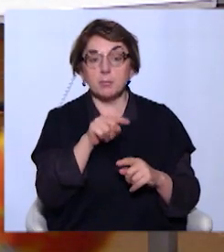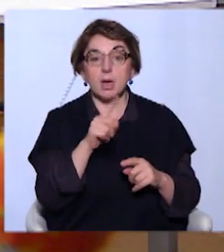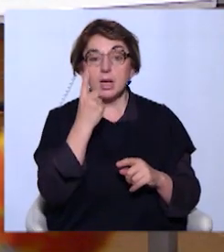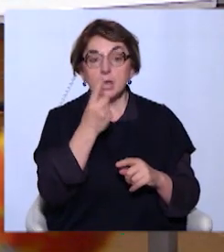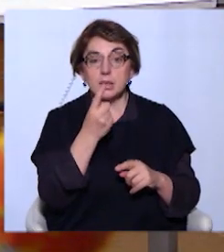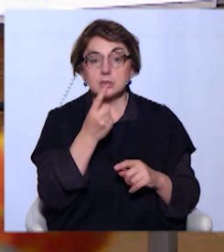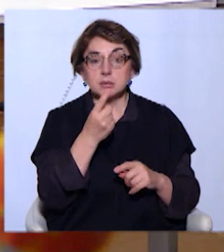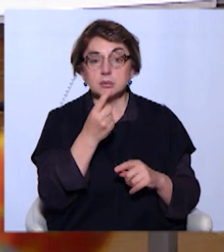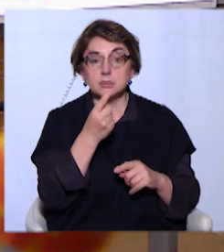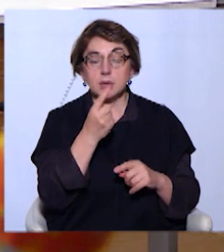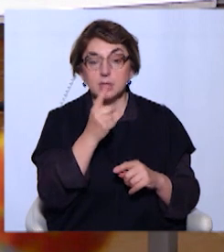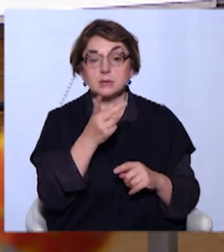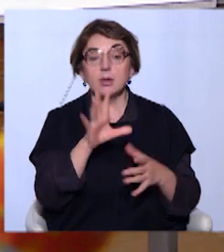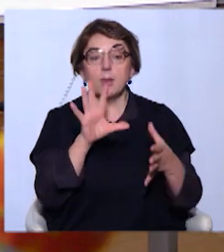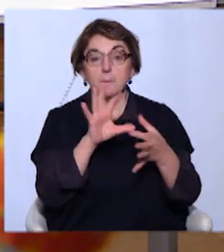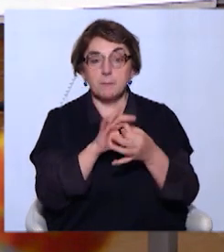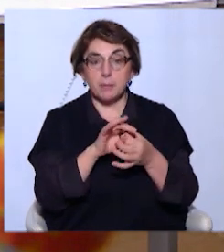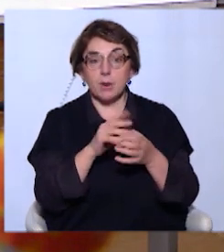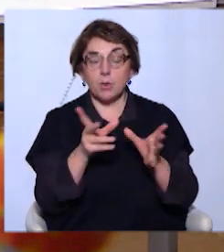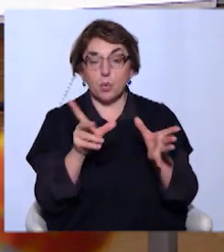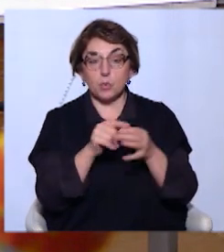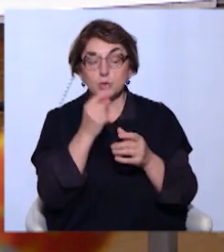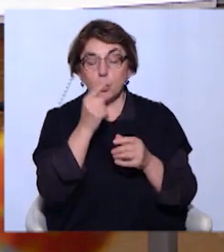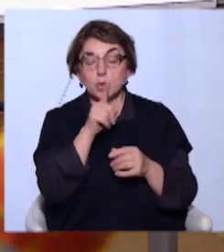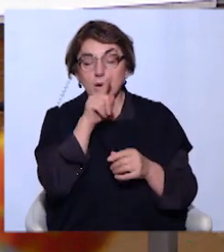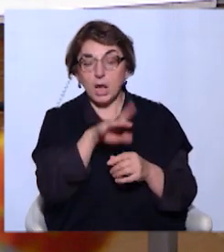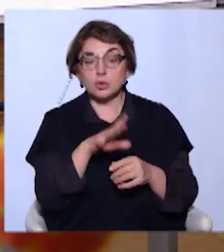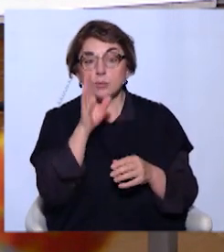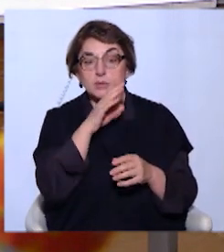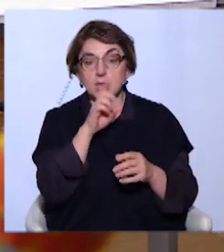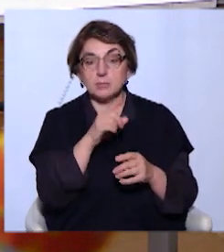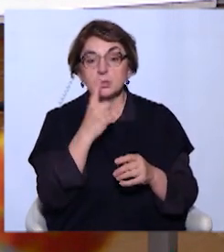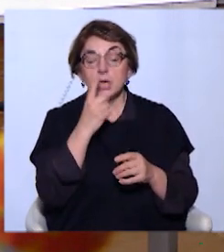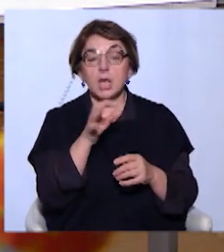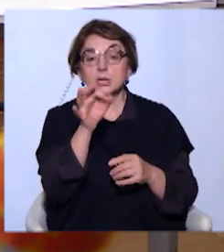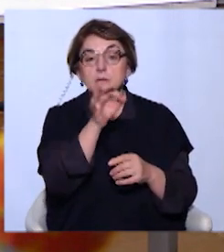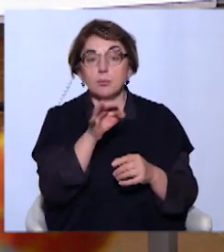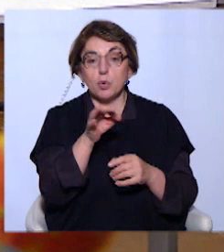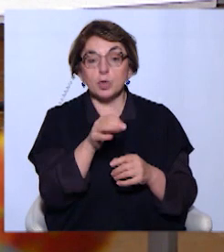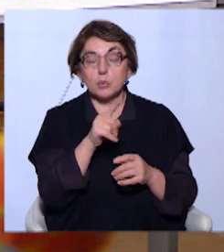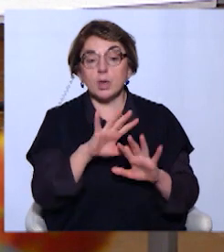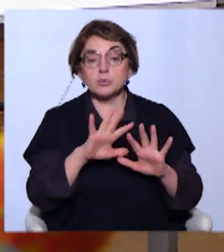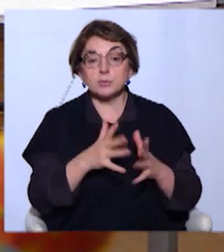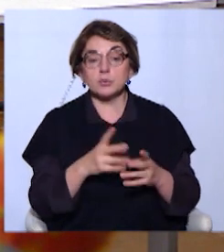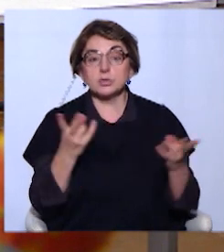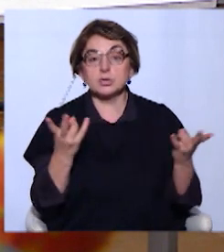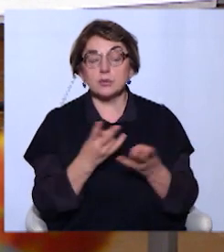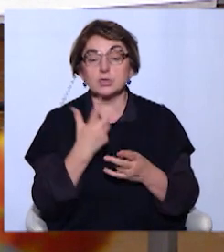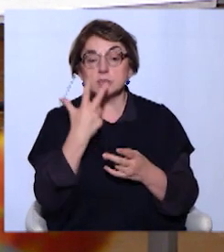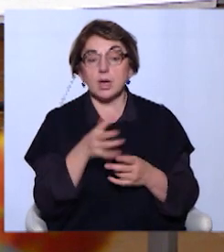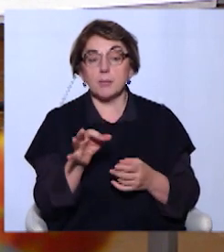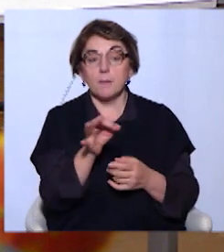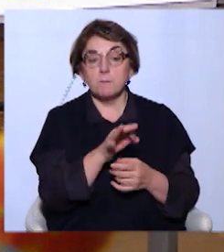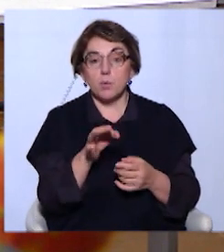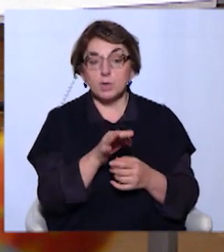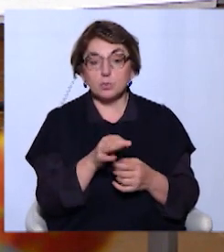ბმა, შესაბამისად 1-2 მაგ ბმას გახსნისას უერთდება 2 ატომი წყალბადი, ანუ 1 მოლეკულა და ამ